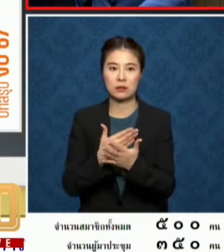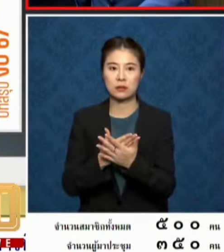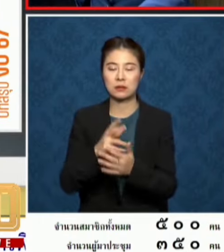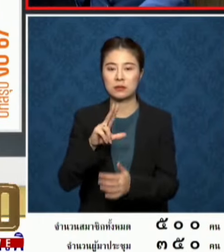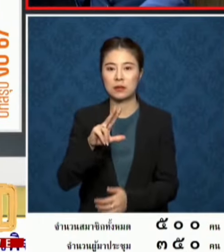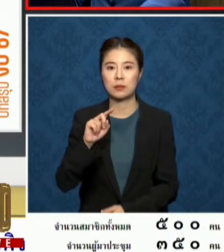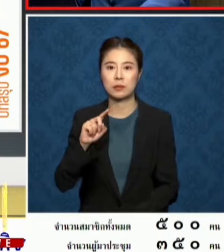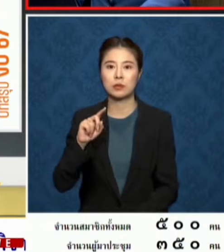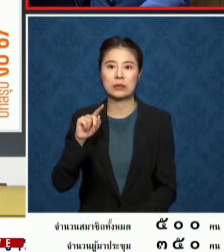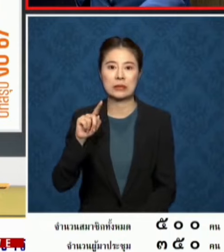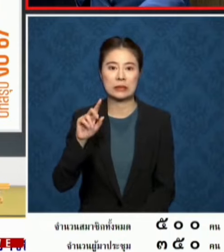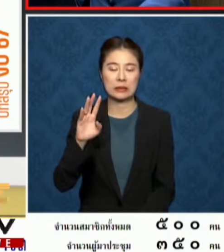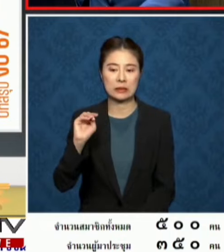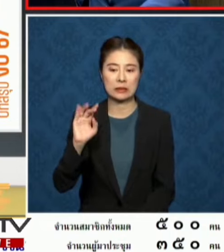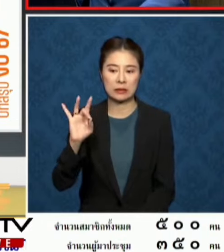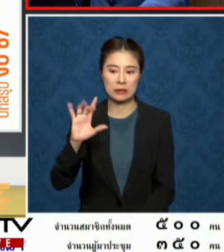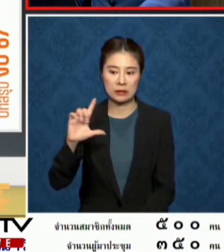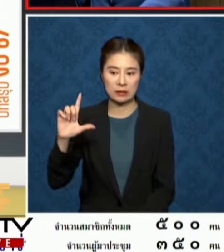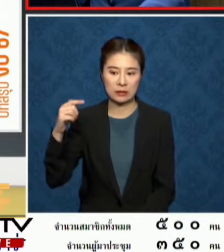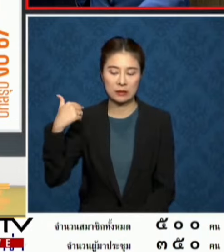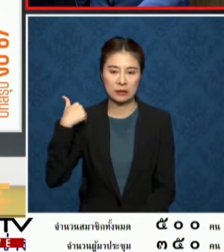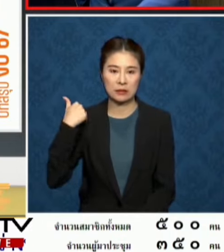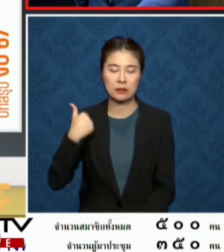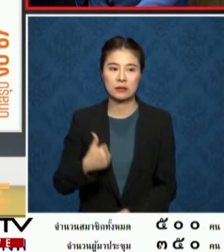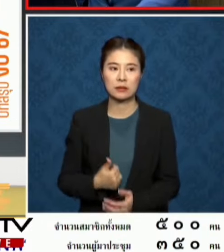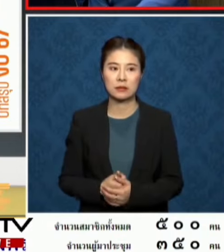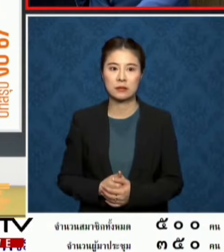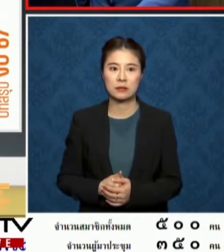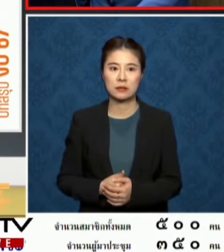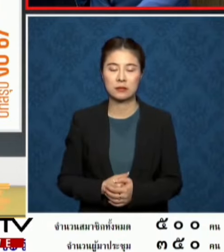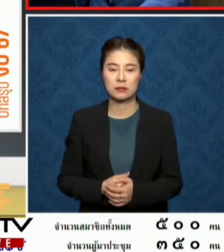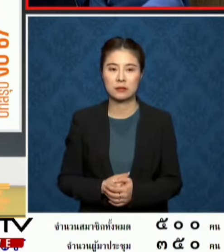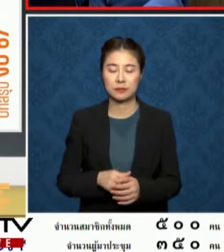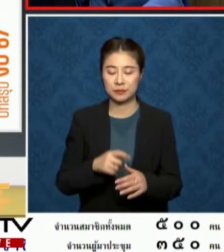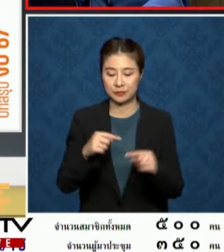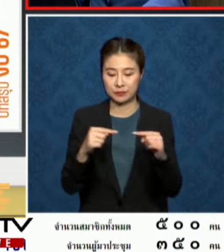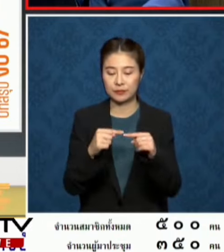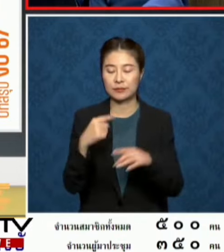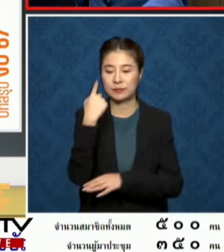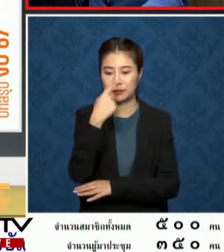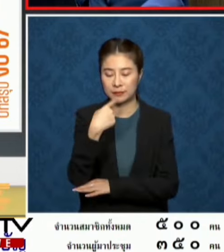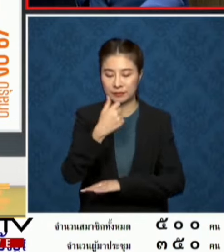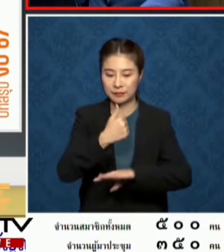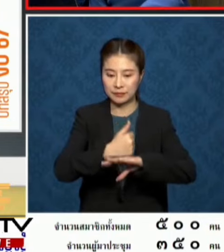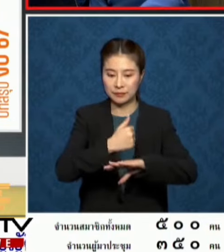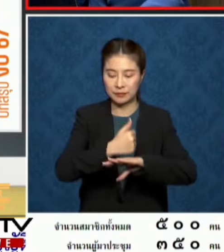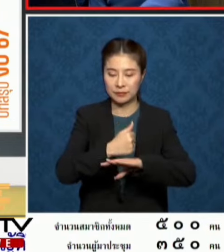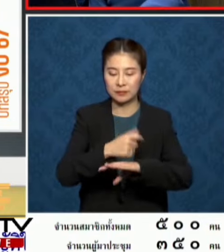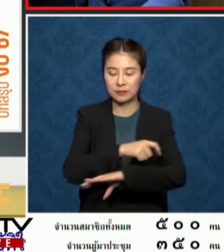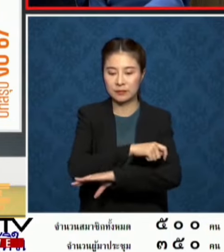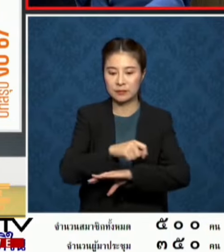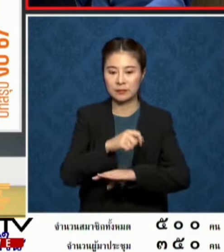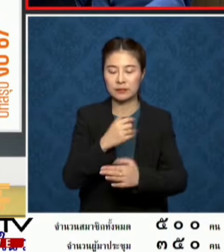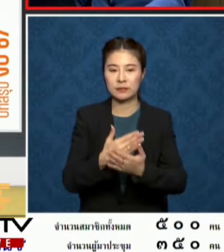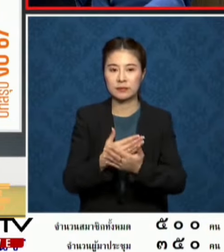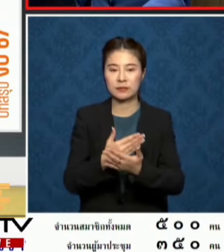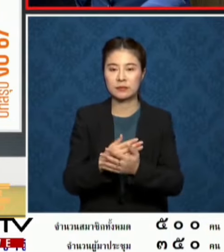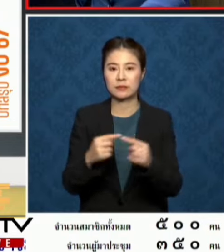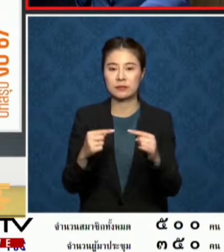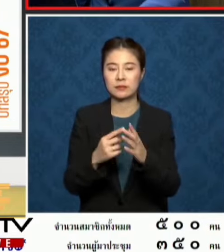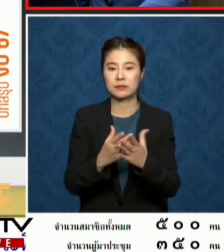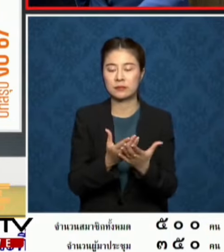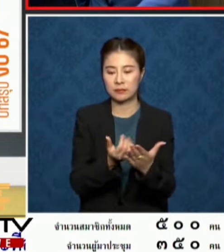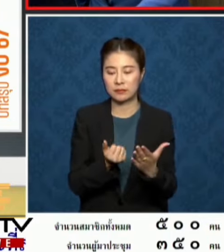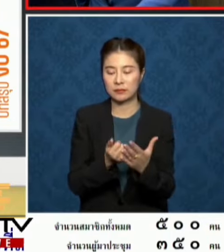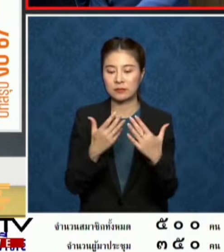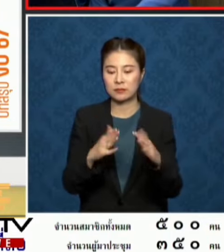าทเนี่ยมีการอนุมัติงบไปพรามก่อนไปแล้วนะคะโดยผอ.สำนักงบประมาณมูลค่า 1.8 ล้านล้านบาทนะคะส่ว